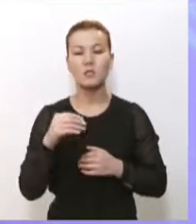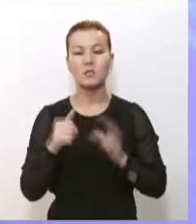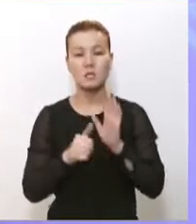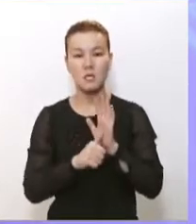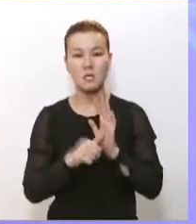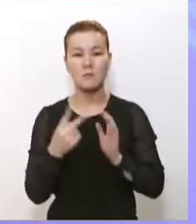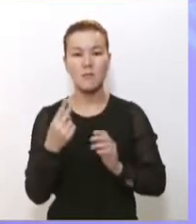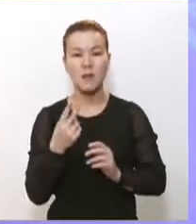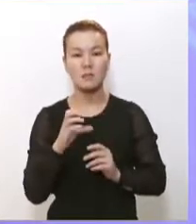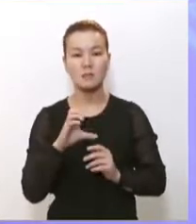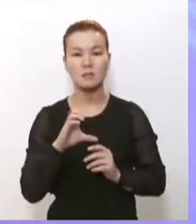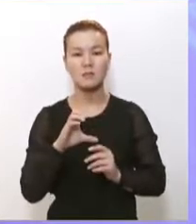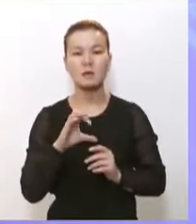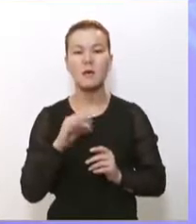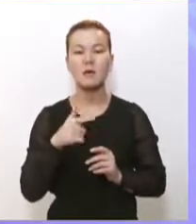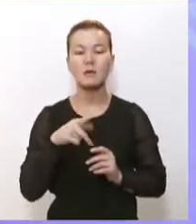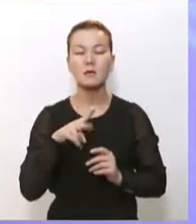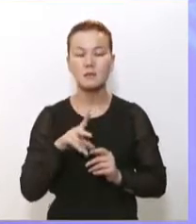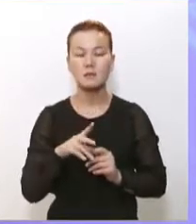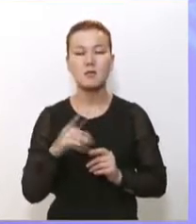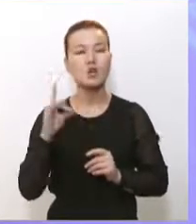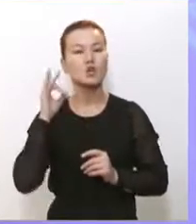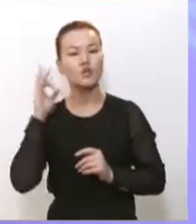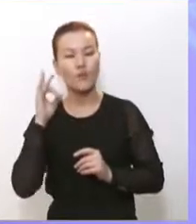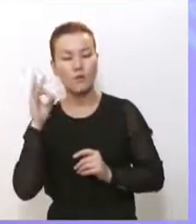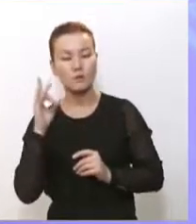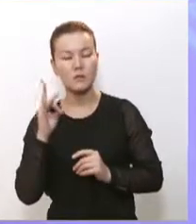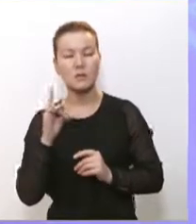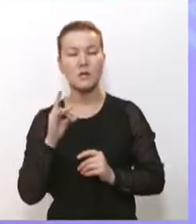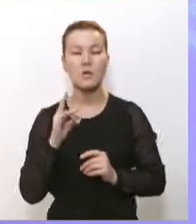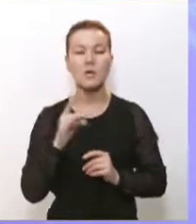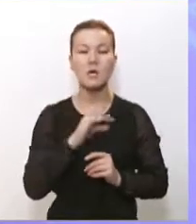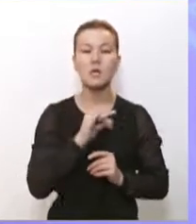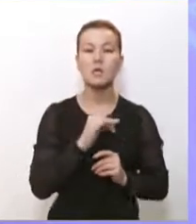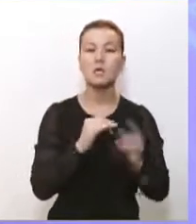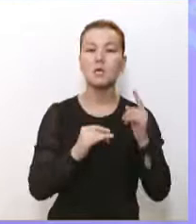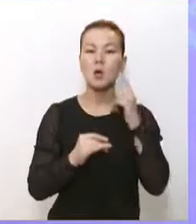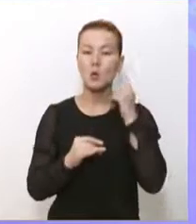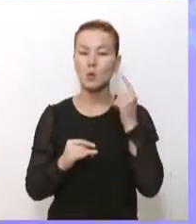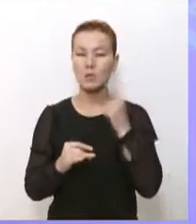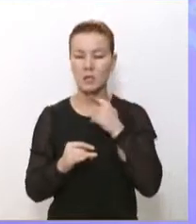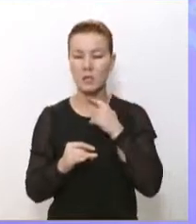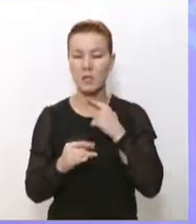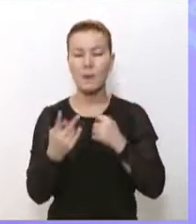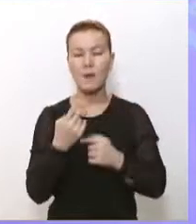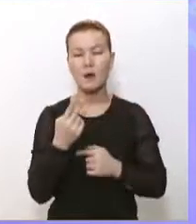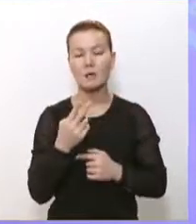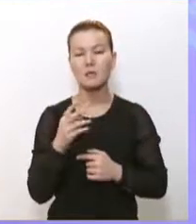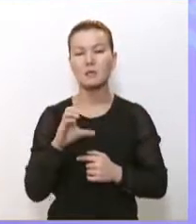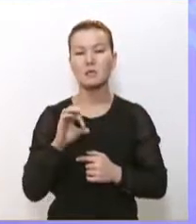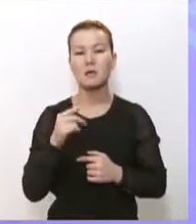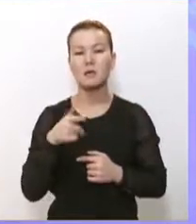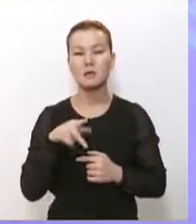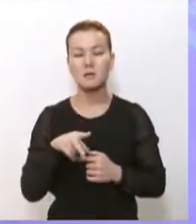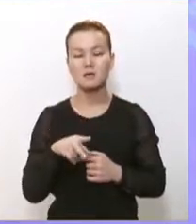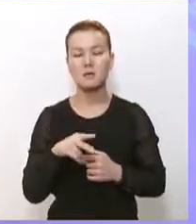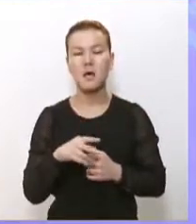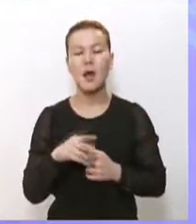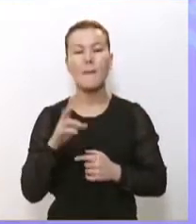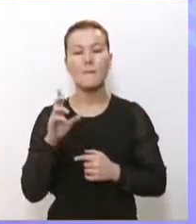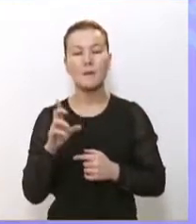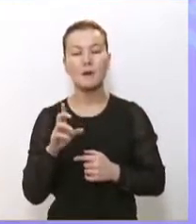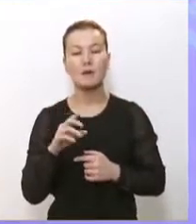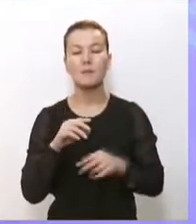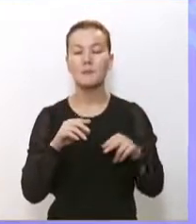парных согласных. Звонкие парные согласные и глухие парные согласные. Б